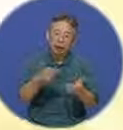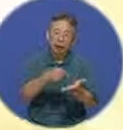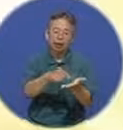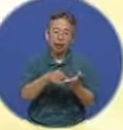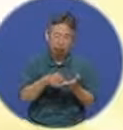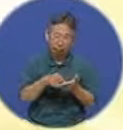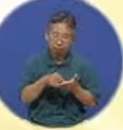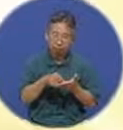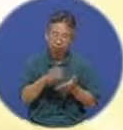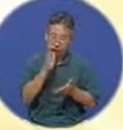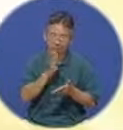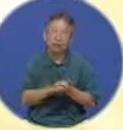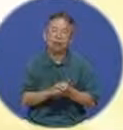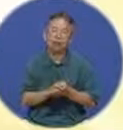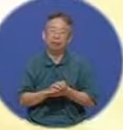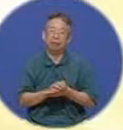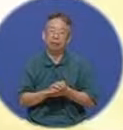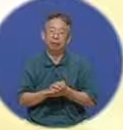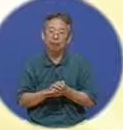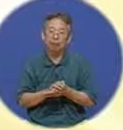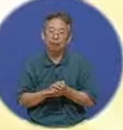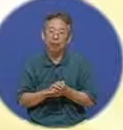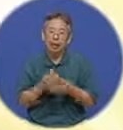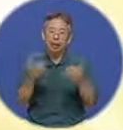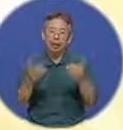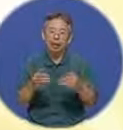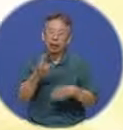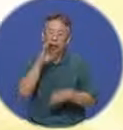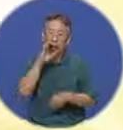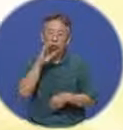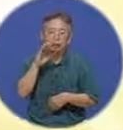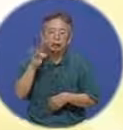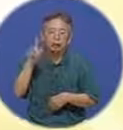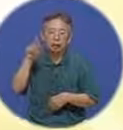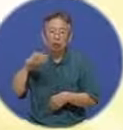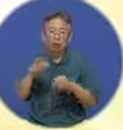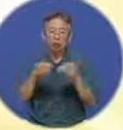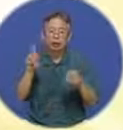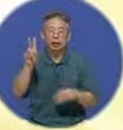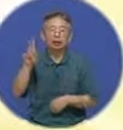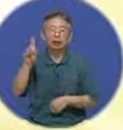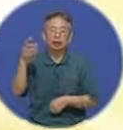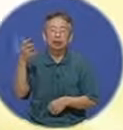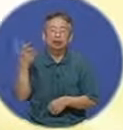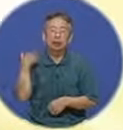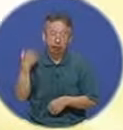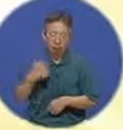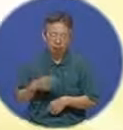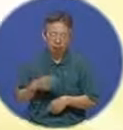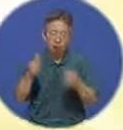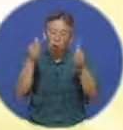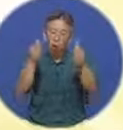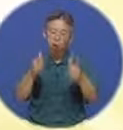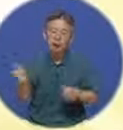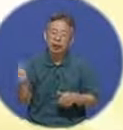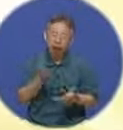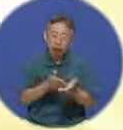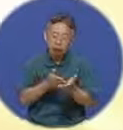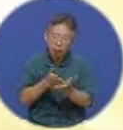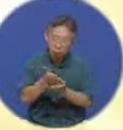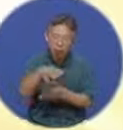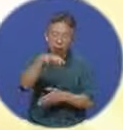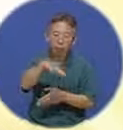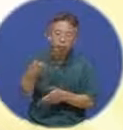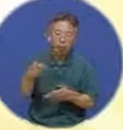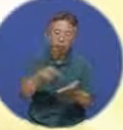号 640-8533 テレビ和歌山紀の国21の係です。ホームページからのご応募はプレゼント専用フォ